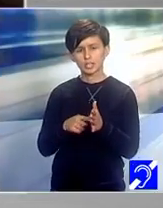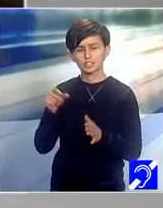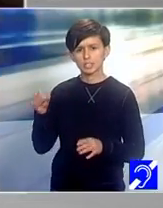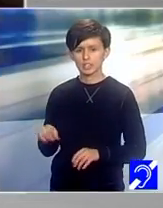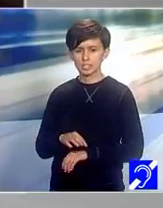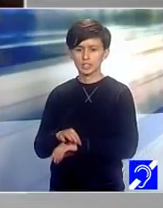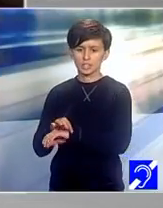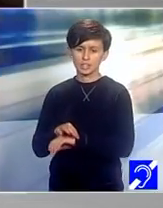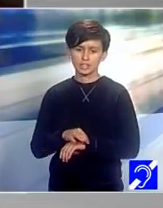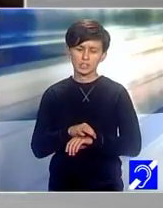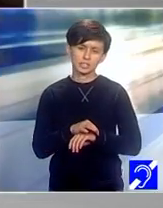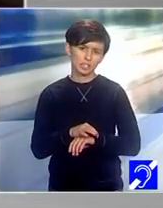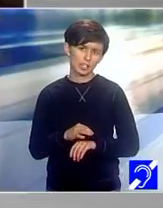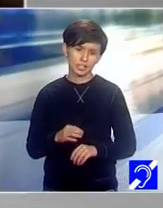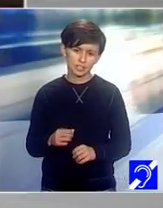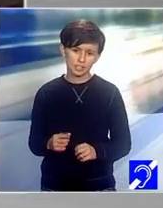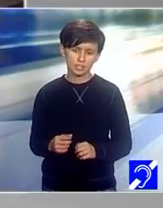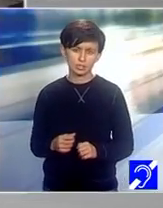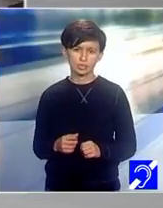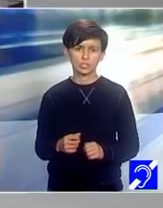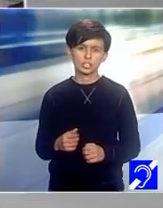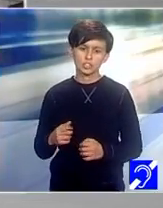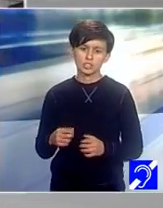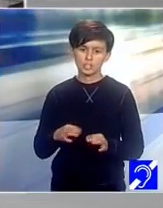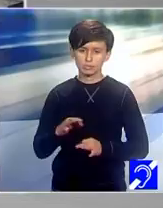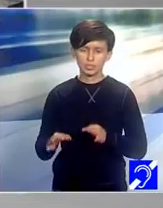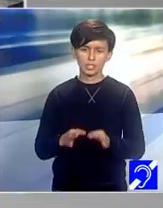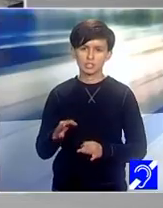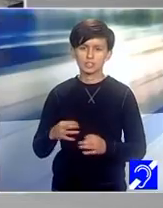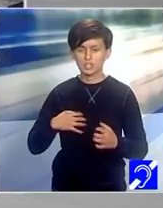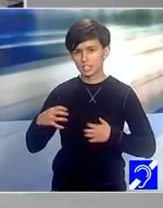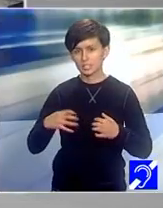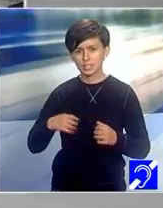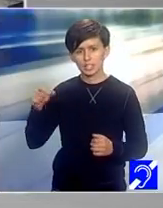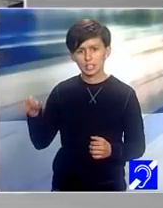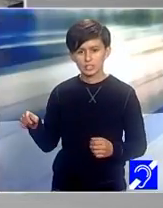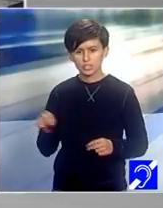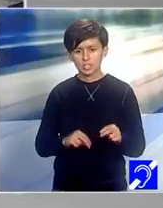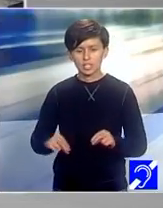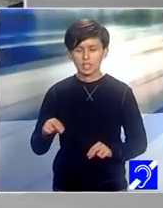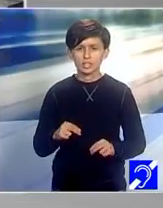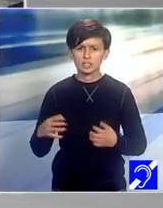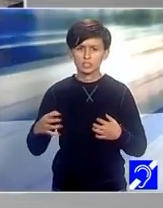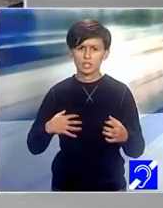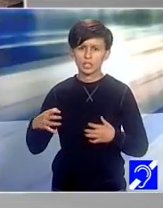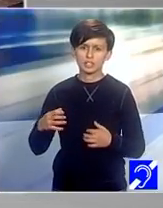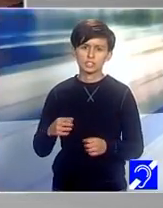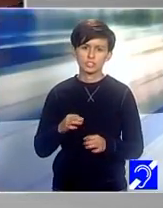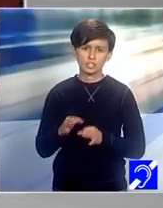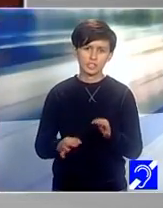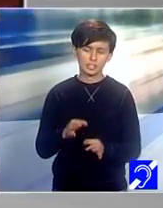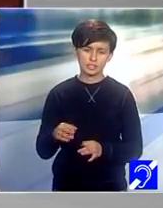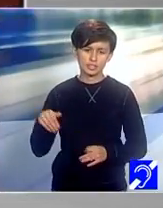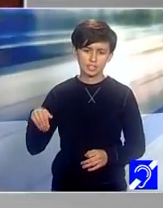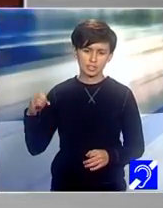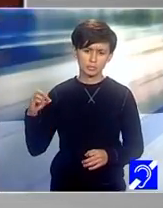tradițiile de către artiștii, că sunt artiști, de către artiști de la Asociația Artă și Tradiție Mera, Asociația Produs